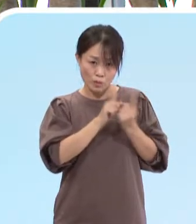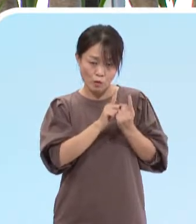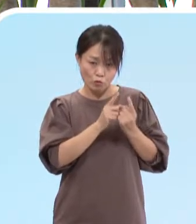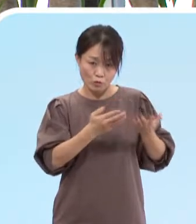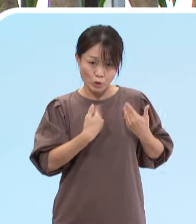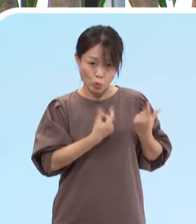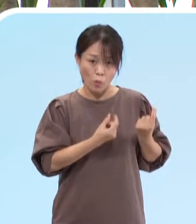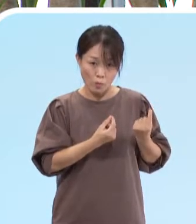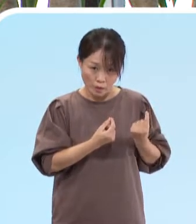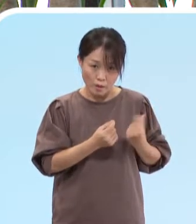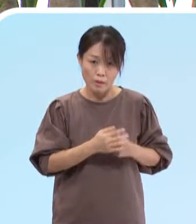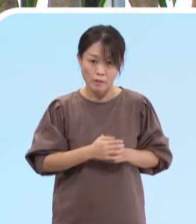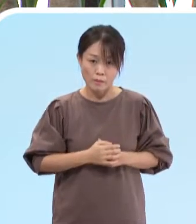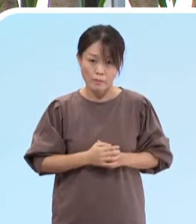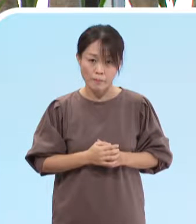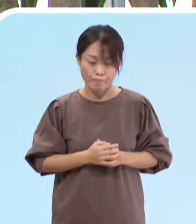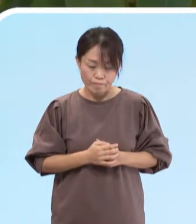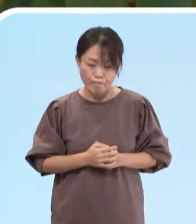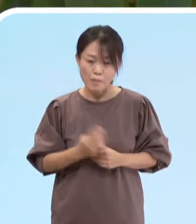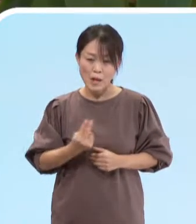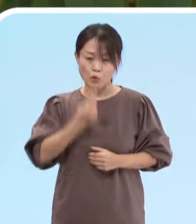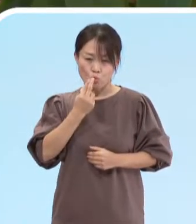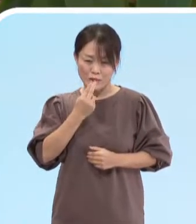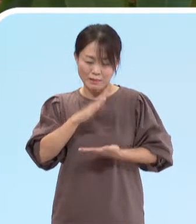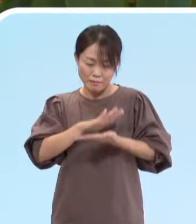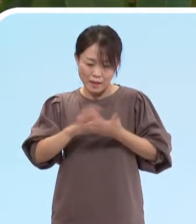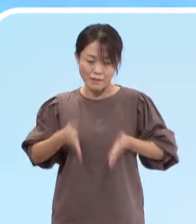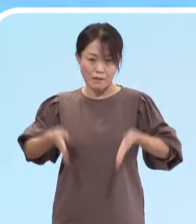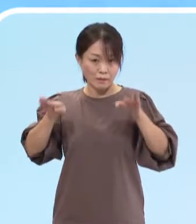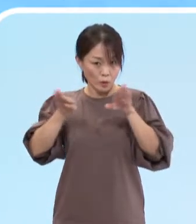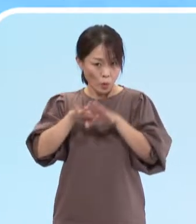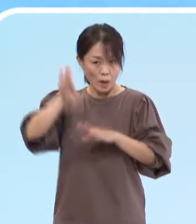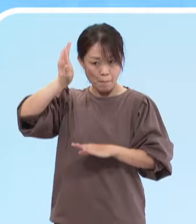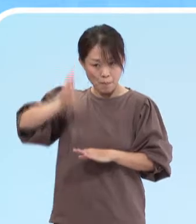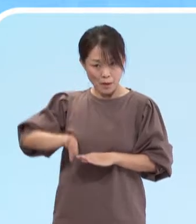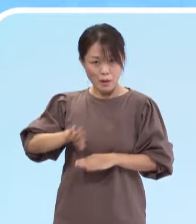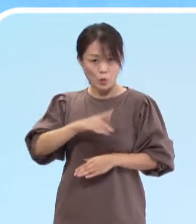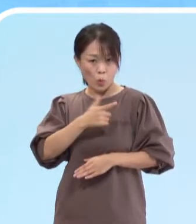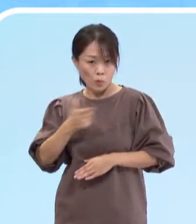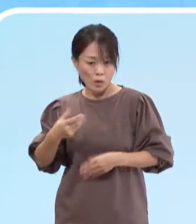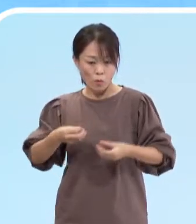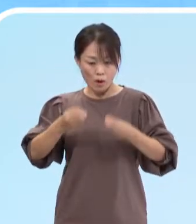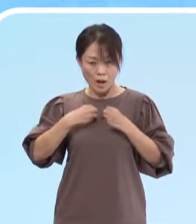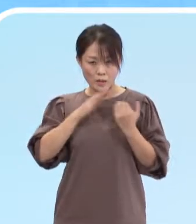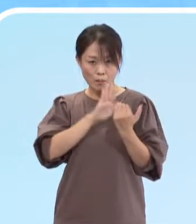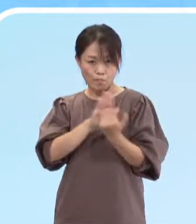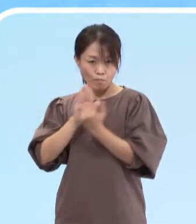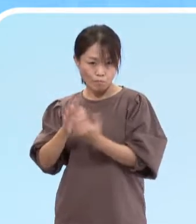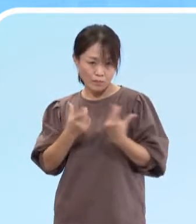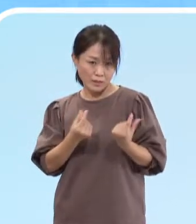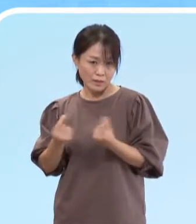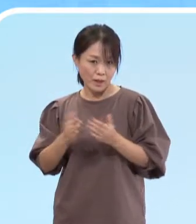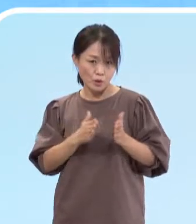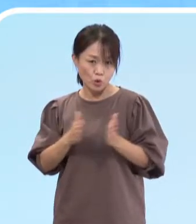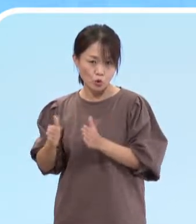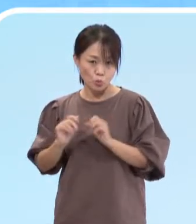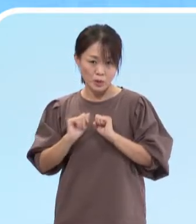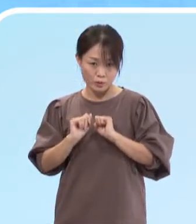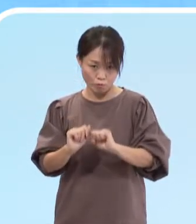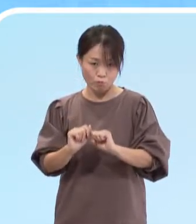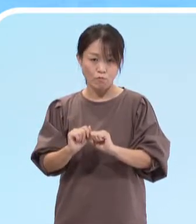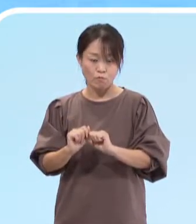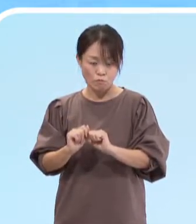思うんですが、そのあたりいかがでしょうか？ 空気清浄機でありましたり、パーティションであったりとか、感染を防御するための機械をしっかり設置